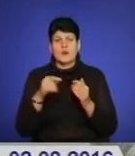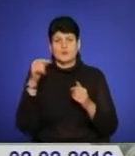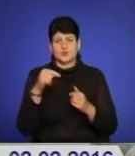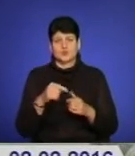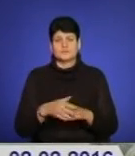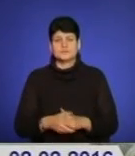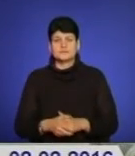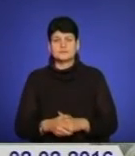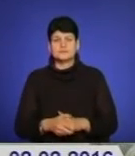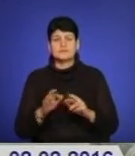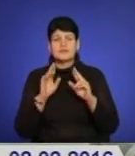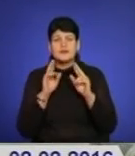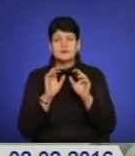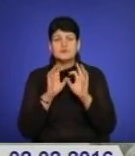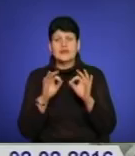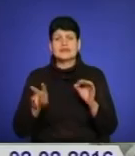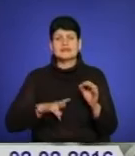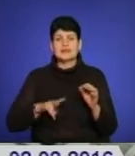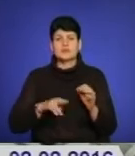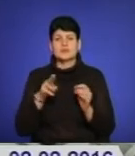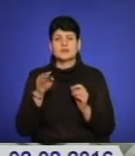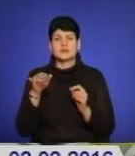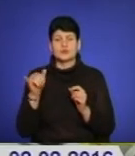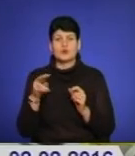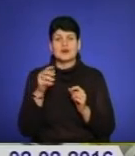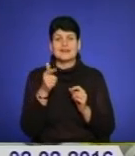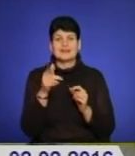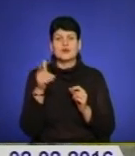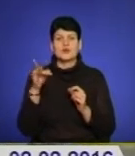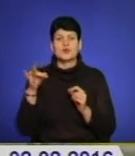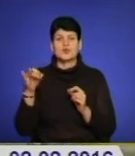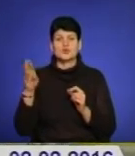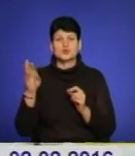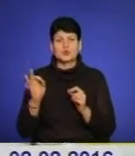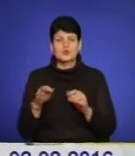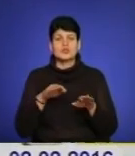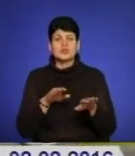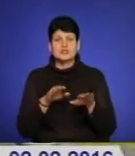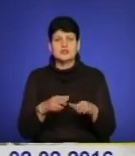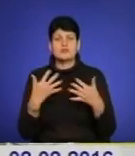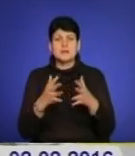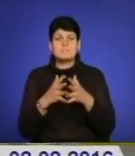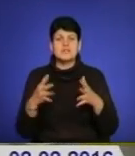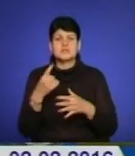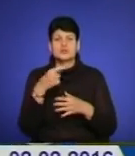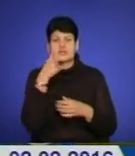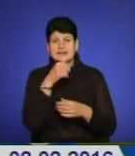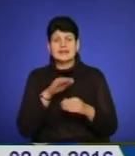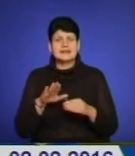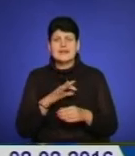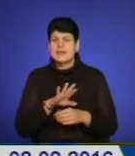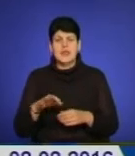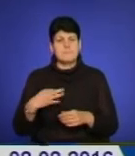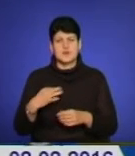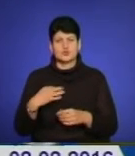тут. Як розповідає директор училища Галина Грушко, вироби для АТО шиють в училищі більше року. Учні небайдужі до подій,